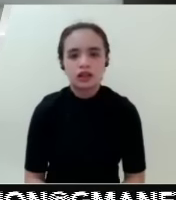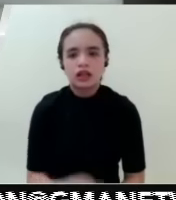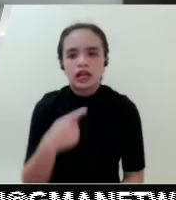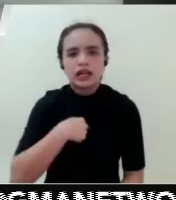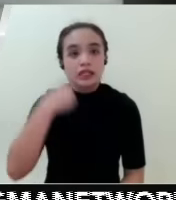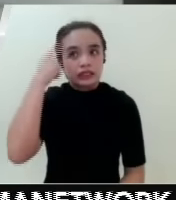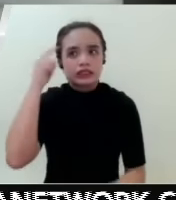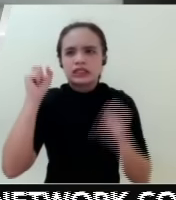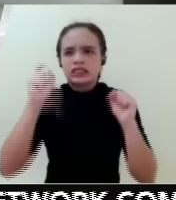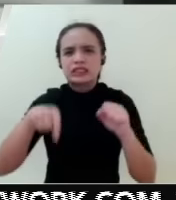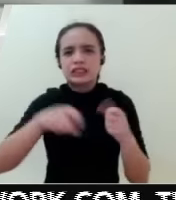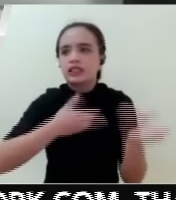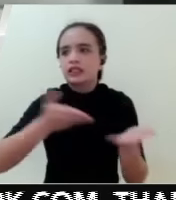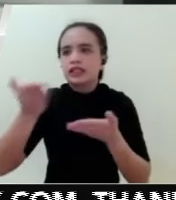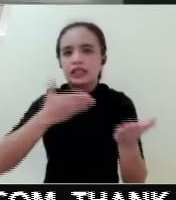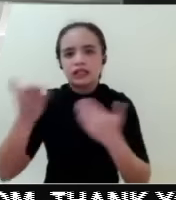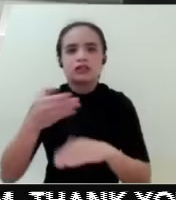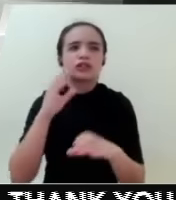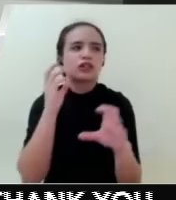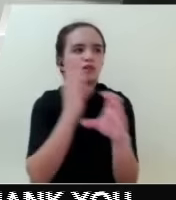na sasakyan. So,